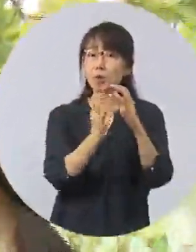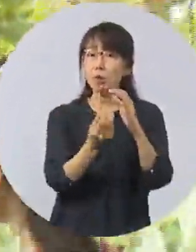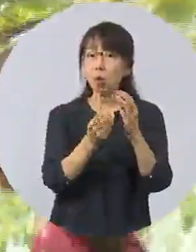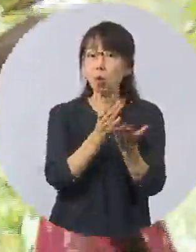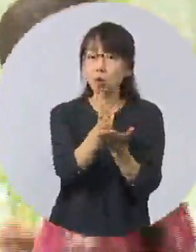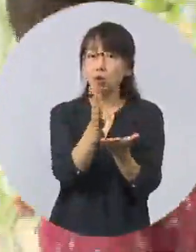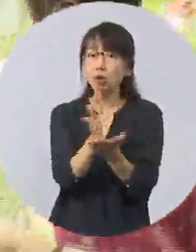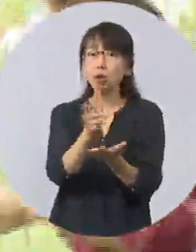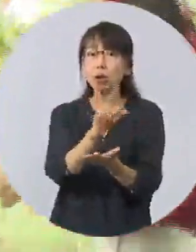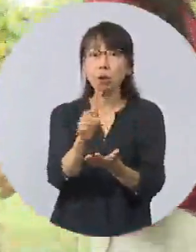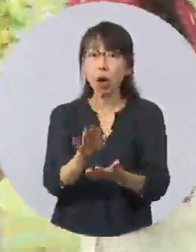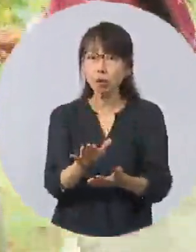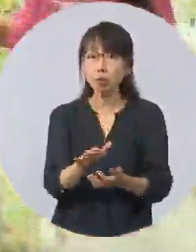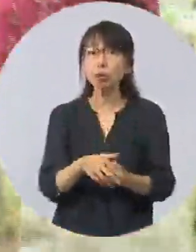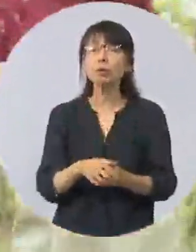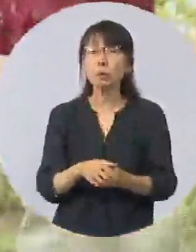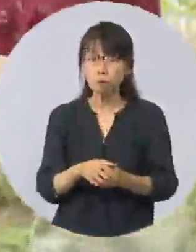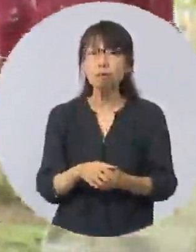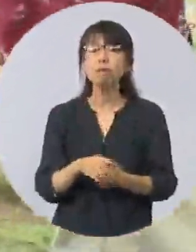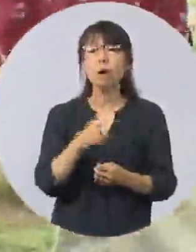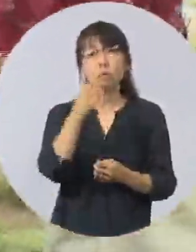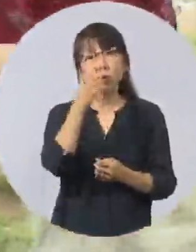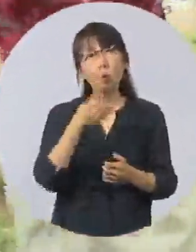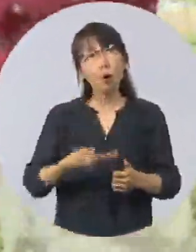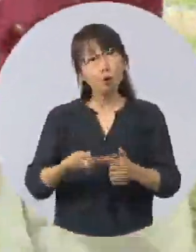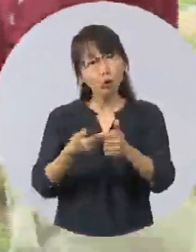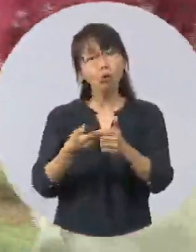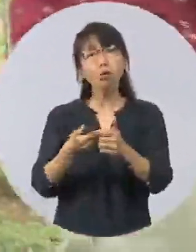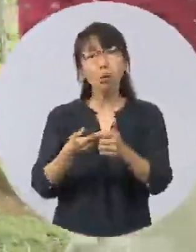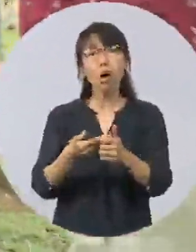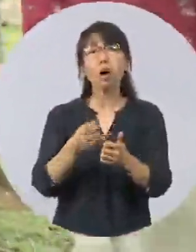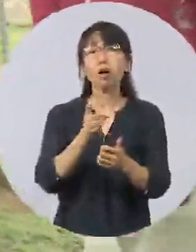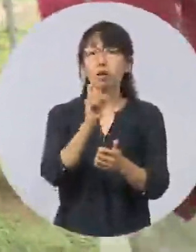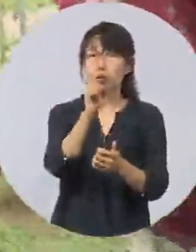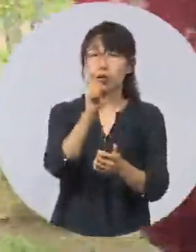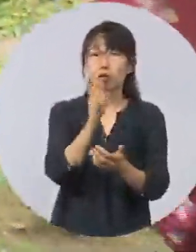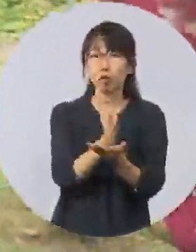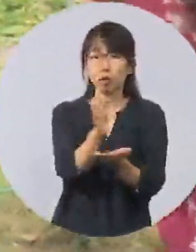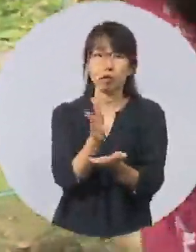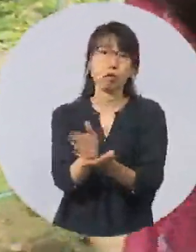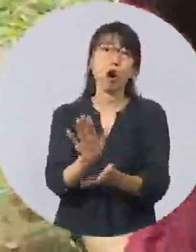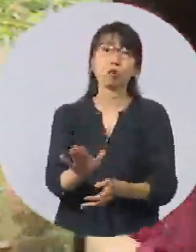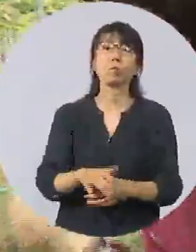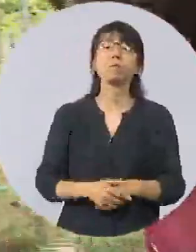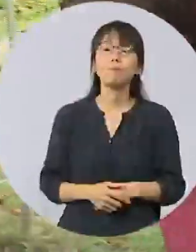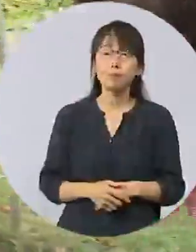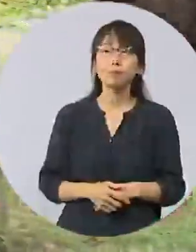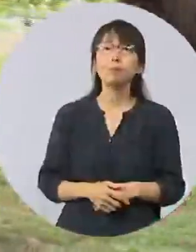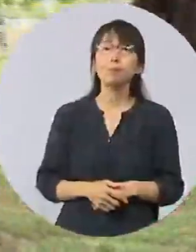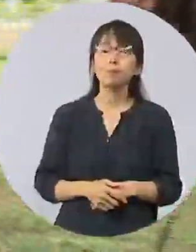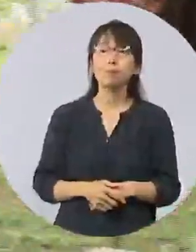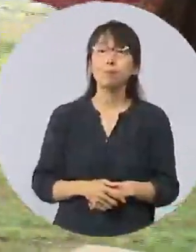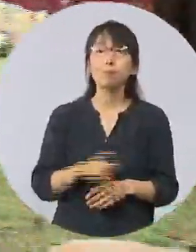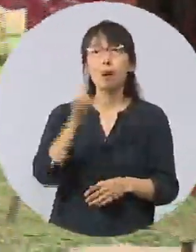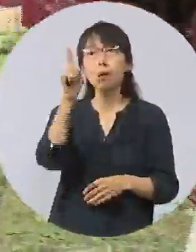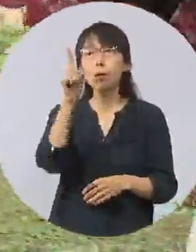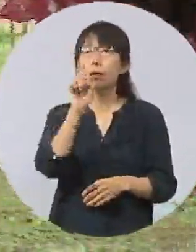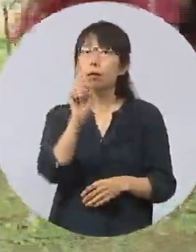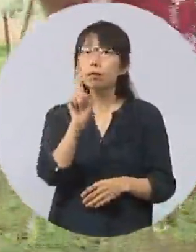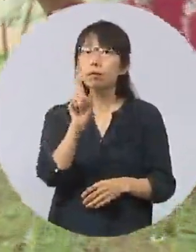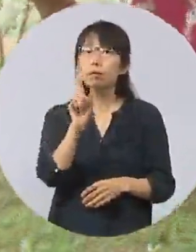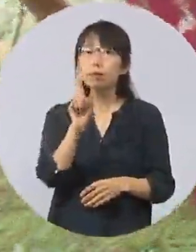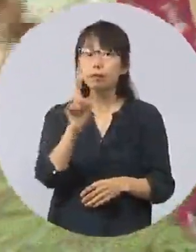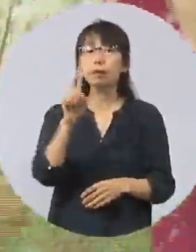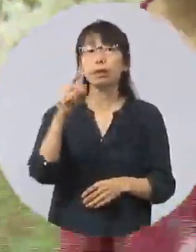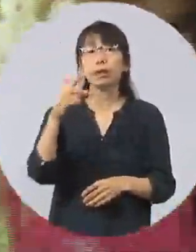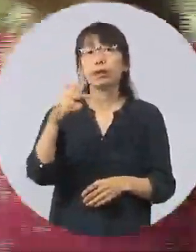があるんですか。 そうですね、うちで作ってるぶどうの種類は約10種類を目標に。 10種類、 はい。 例えばこれなんかは何ですか。 これはね、シャインマスカ